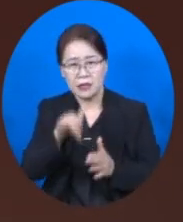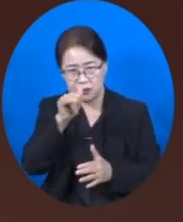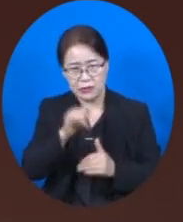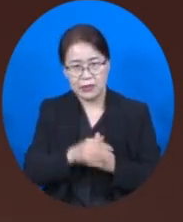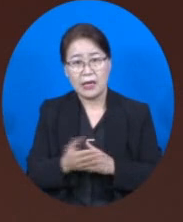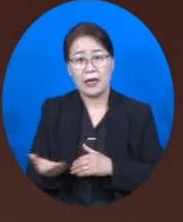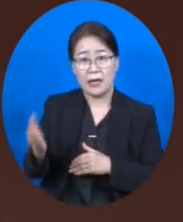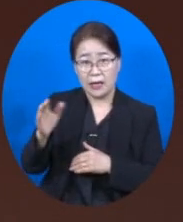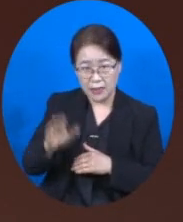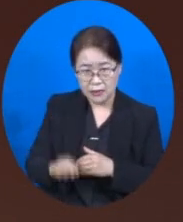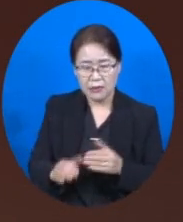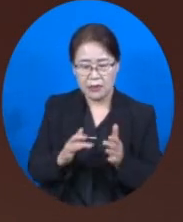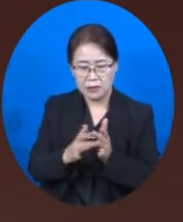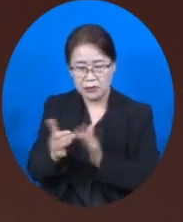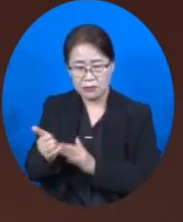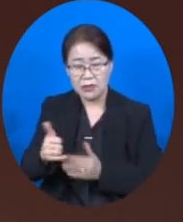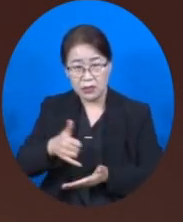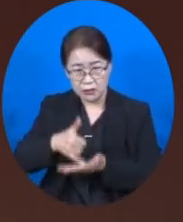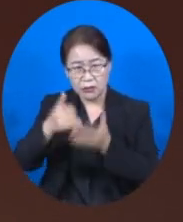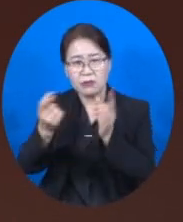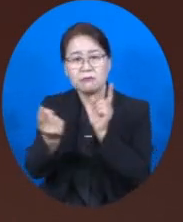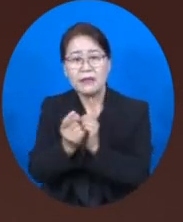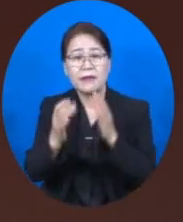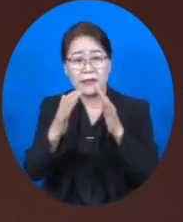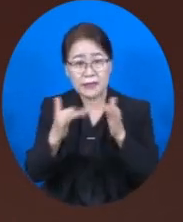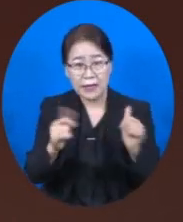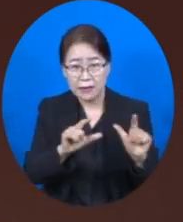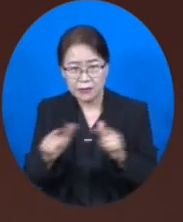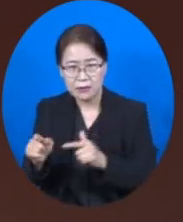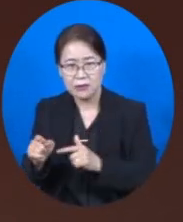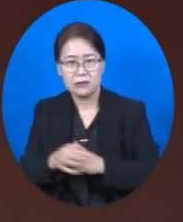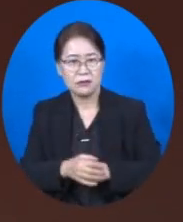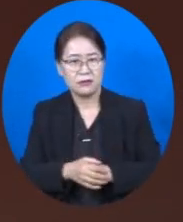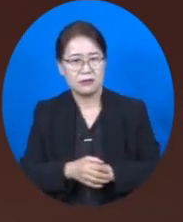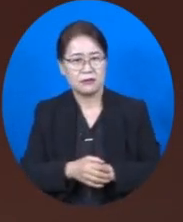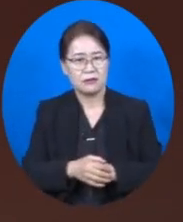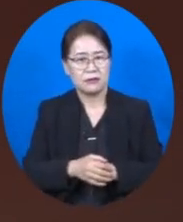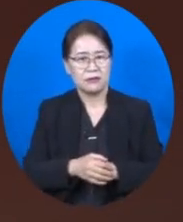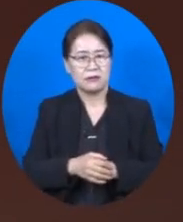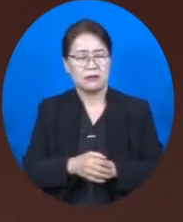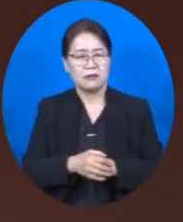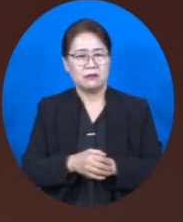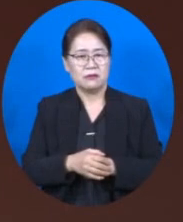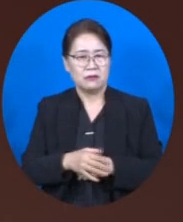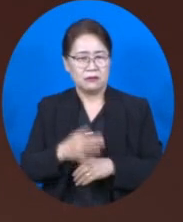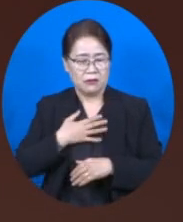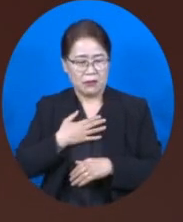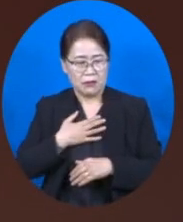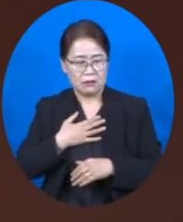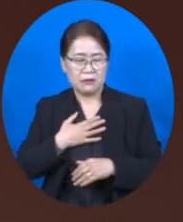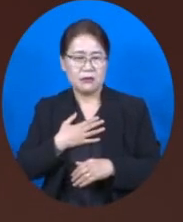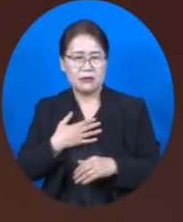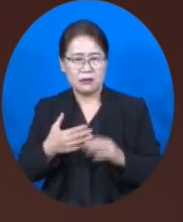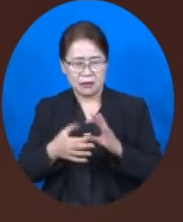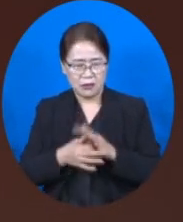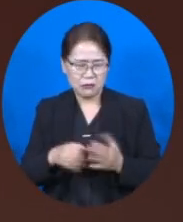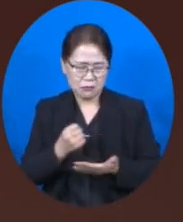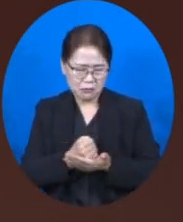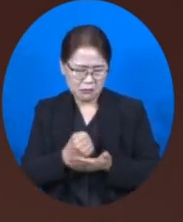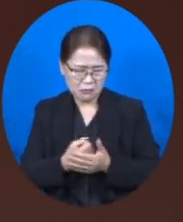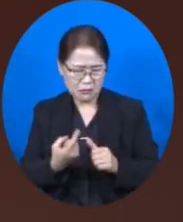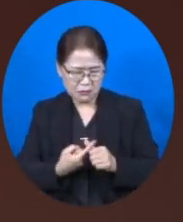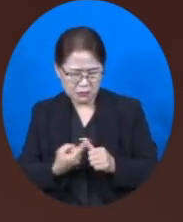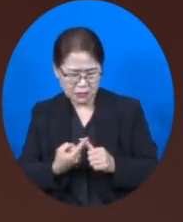하지만 예수님을 인격적으로 만난 사람들은 이렇게 사람들이 나를 향하여 끊임없이 수근거리고